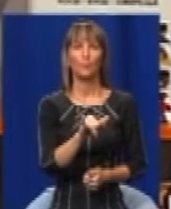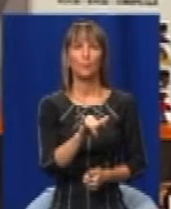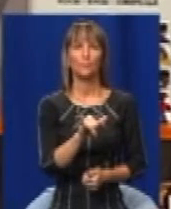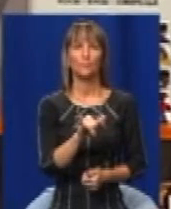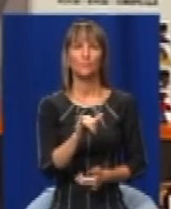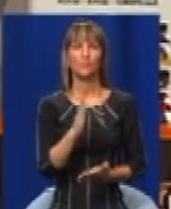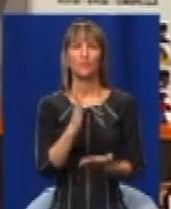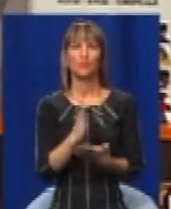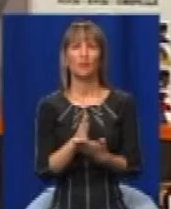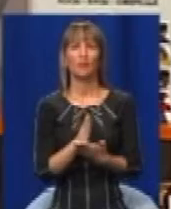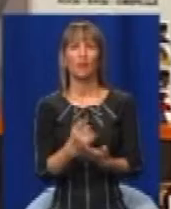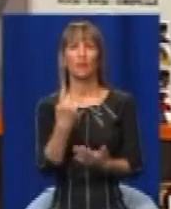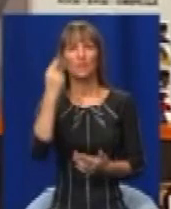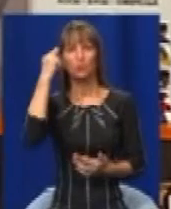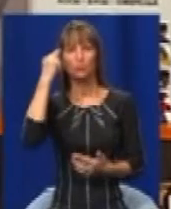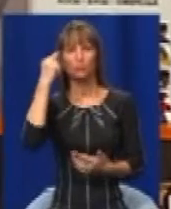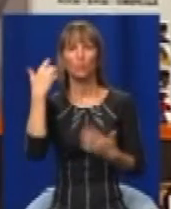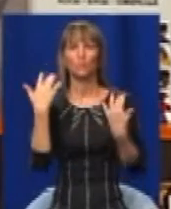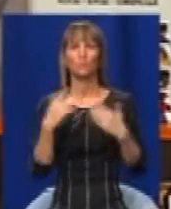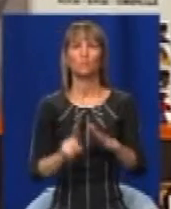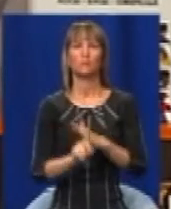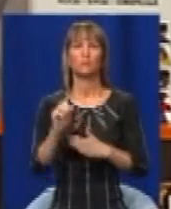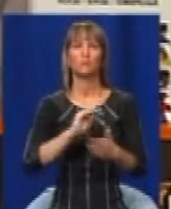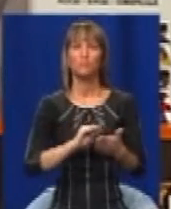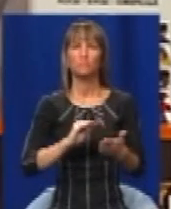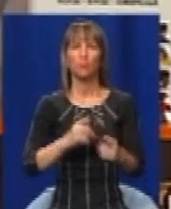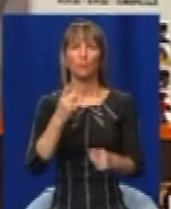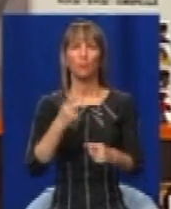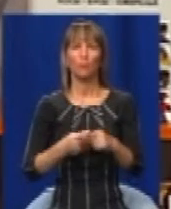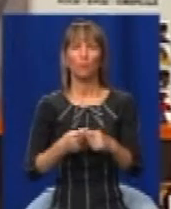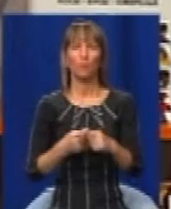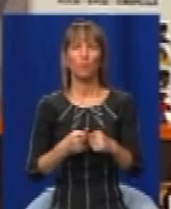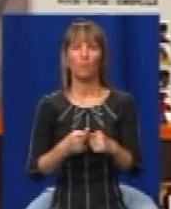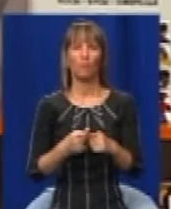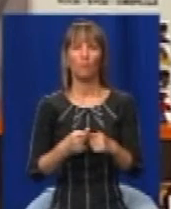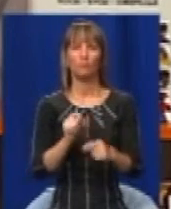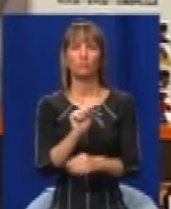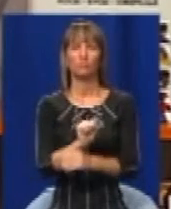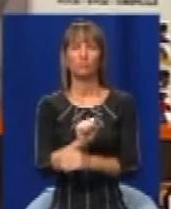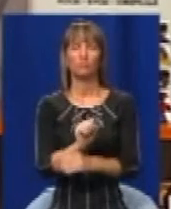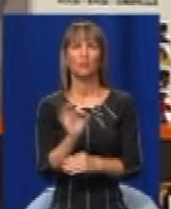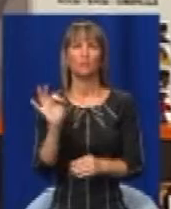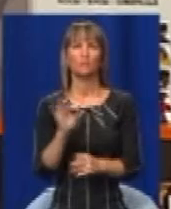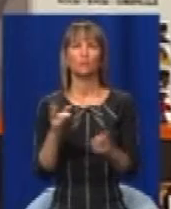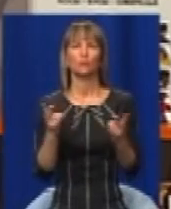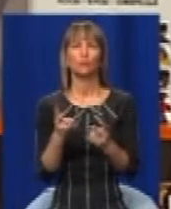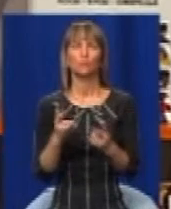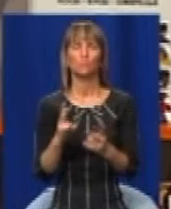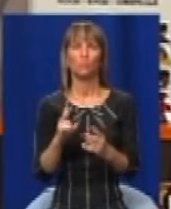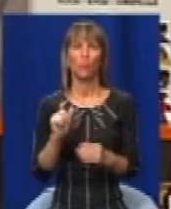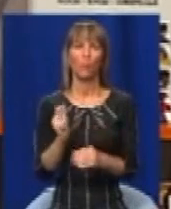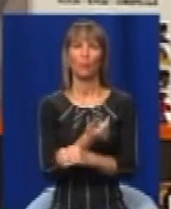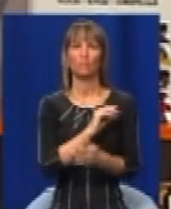него есть одна задумка, он уже пошел и на половине пути сбился. Сразу приходится все